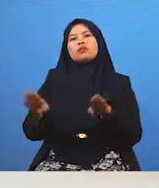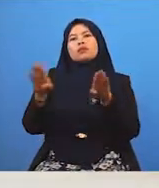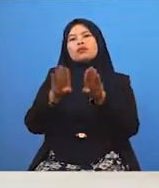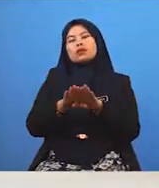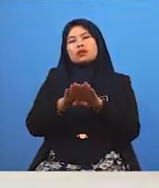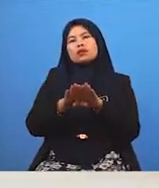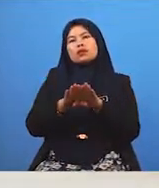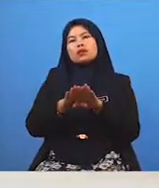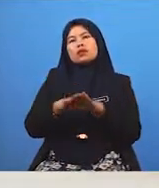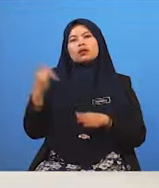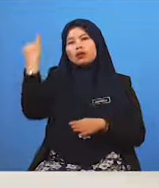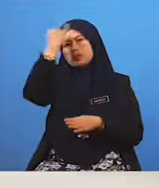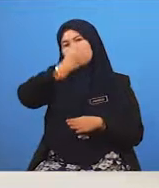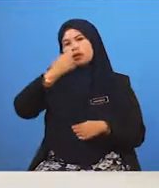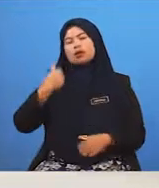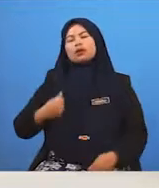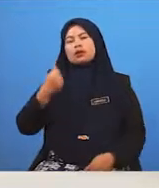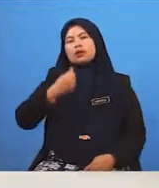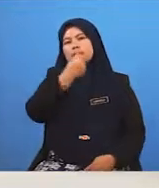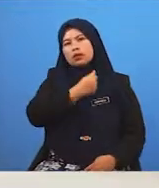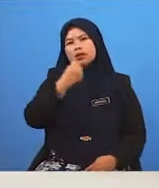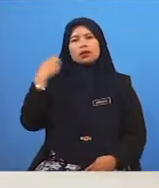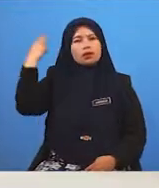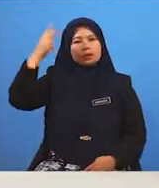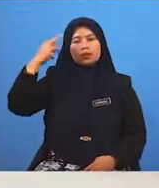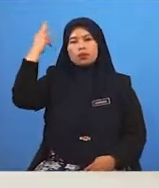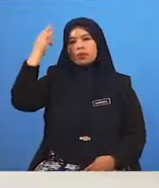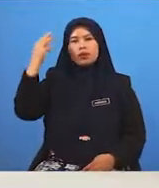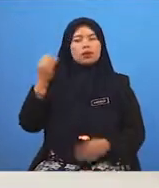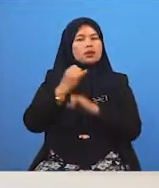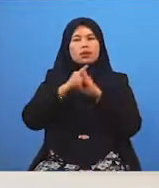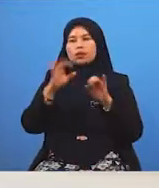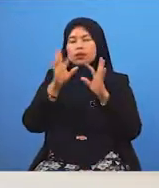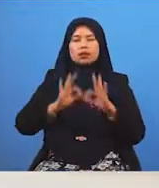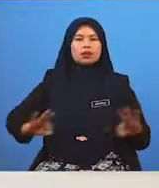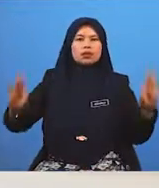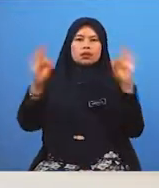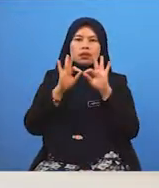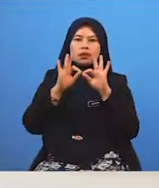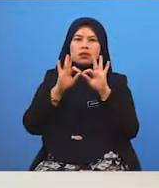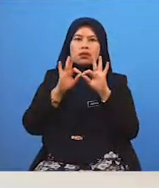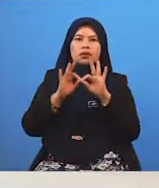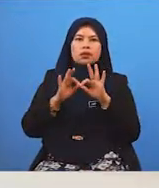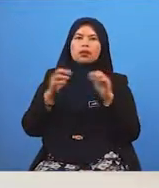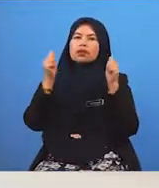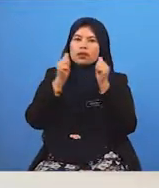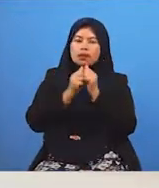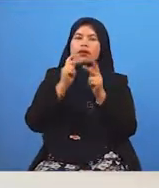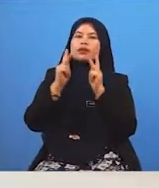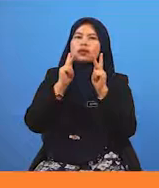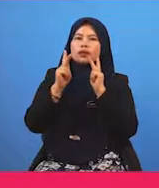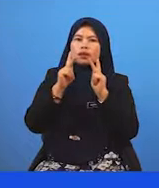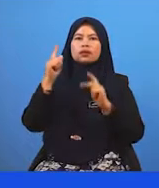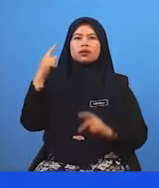Rasulullah sallallahu alaihi wasallam itu tidak dapat diceritakan melalui kata-kata. Indahnya akhlak Rasulullah,